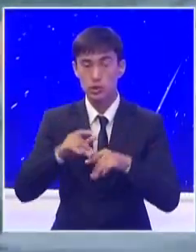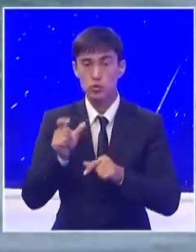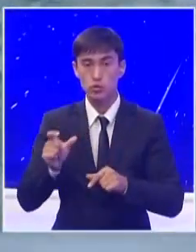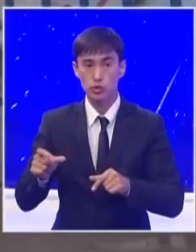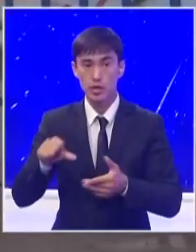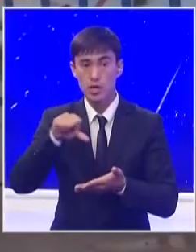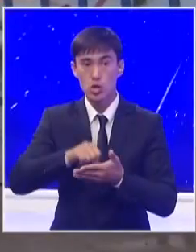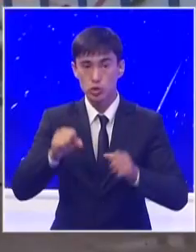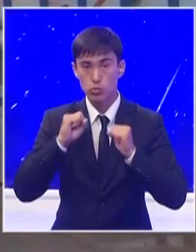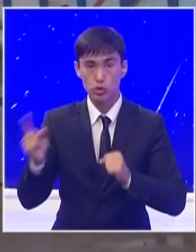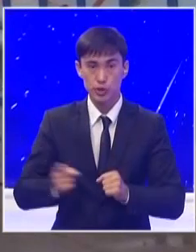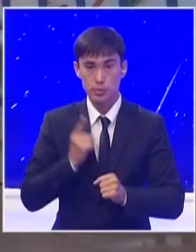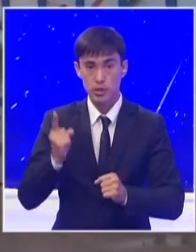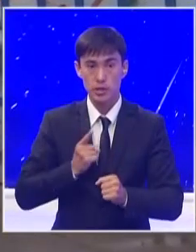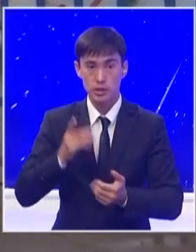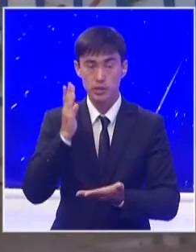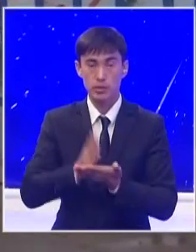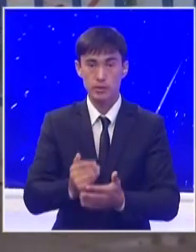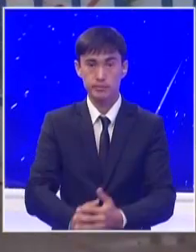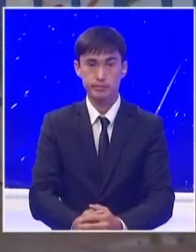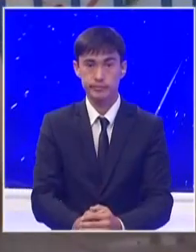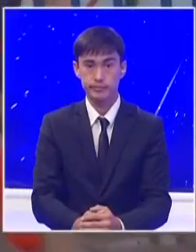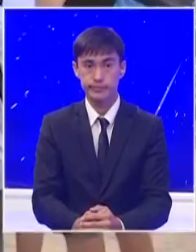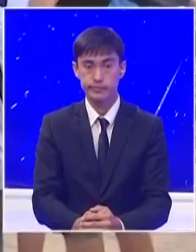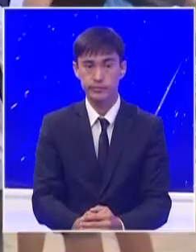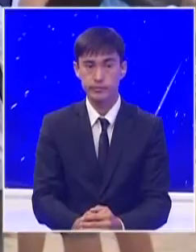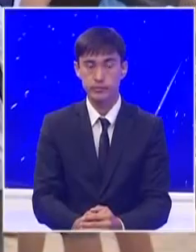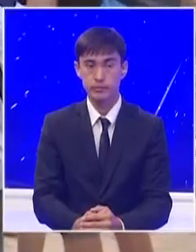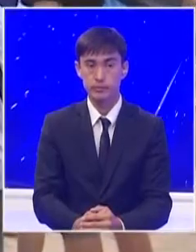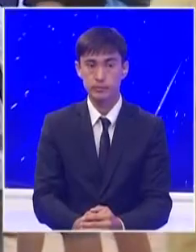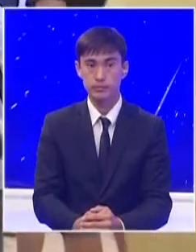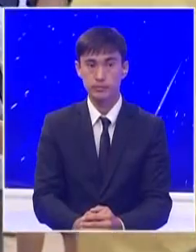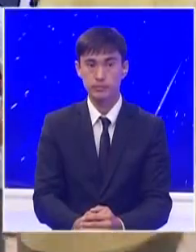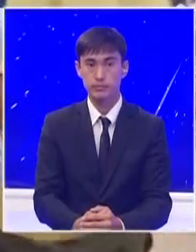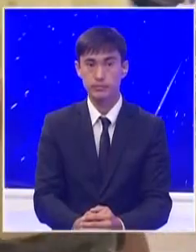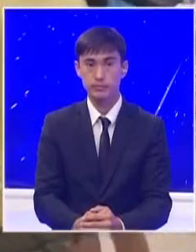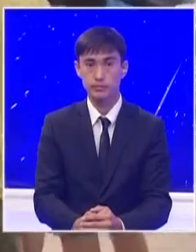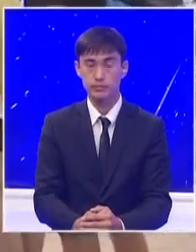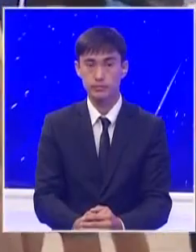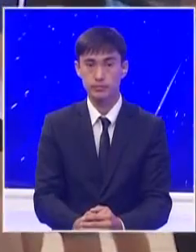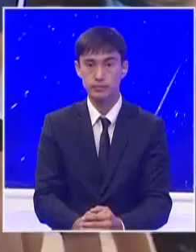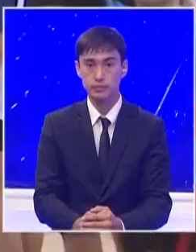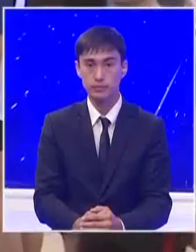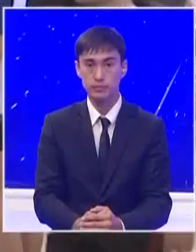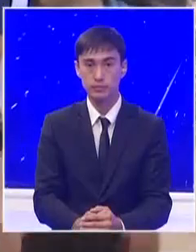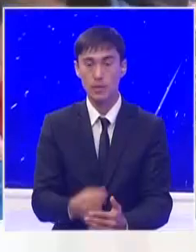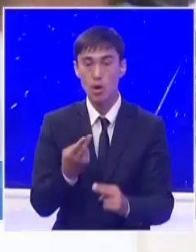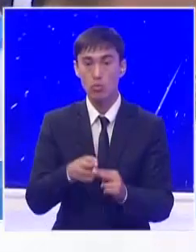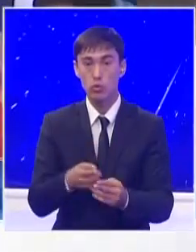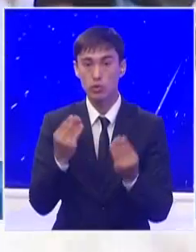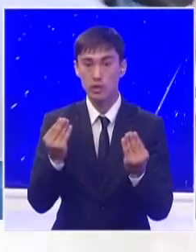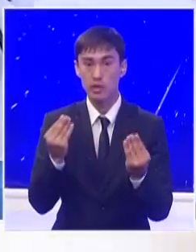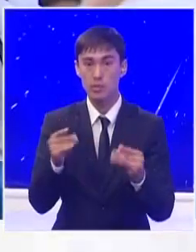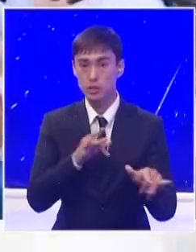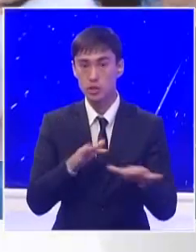ішінде спорт шеберлері де жиі кездеседі. Слушайте, ну первый раз у нас происходят такие соревнования. Бұл өте